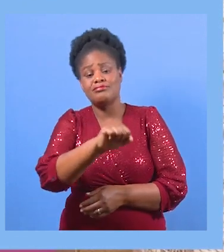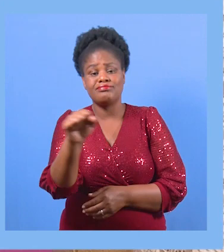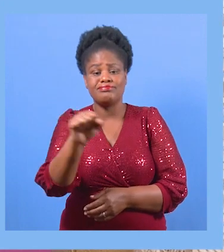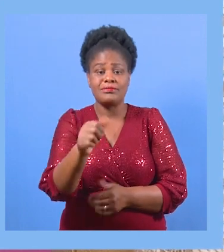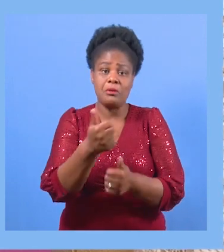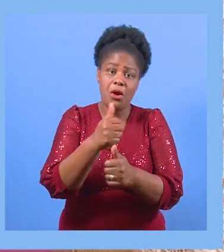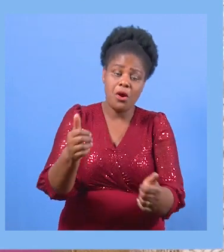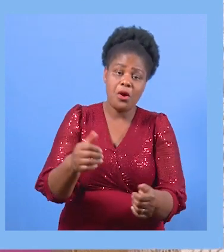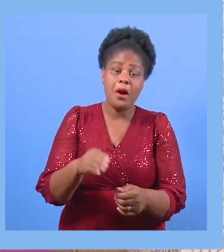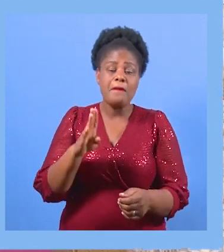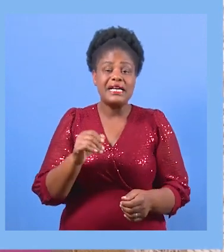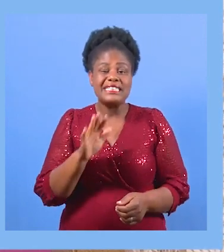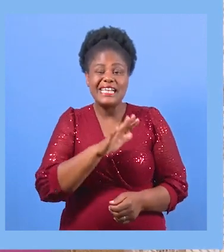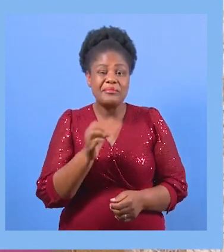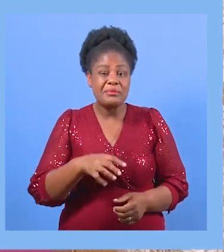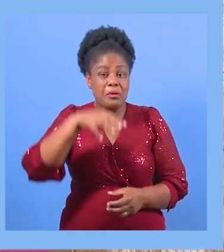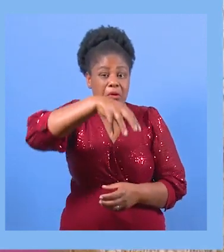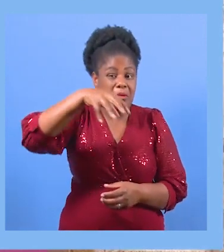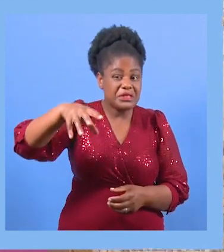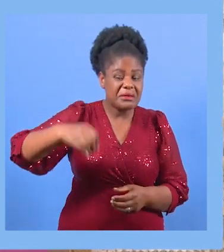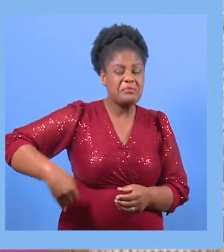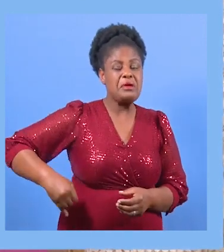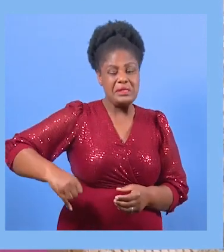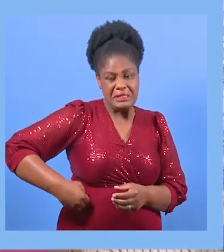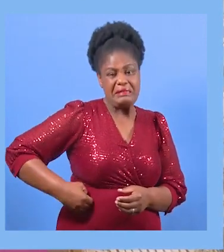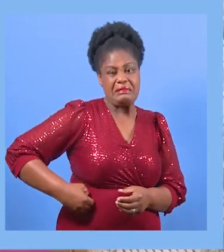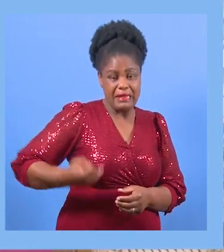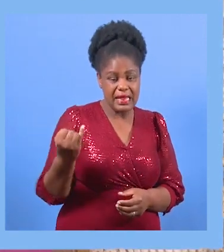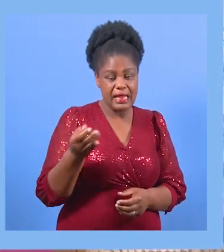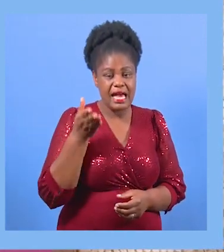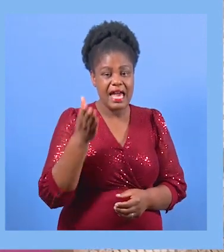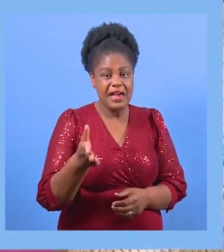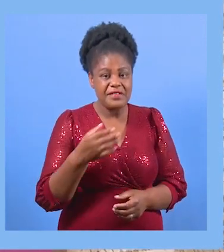yaona kune vane jealous, shanje idzodzo negodo ndo